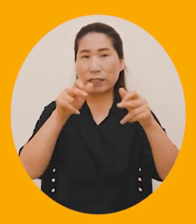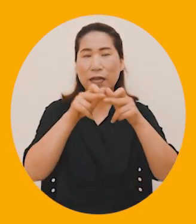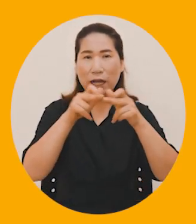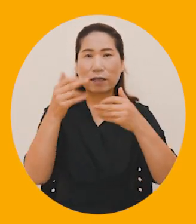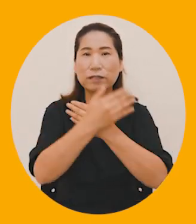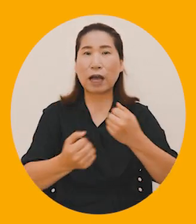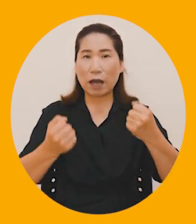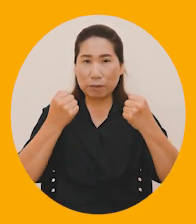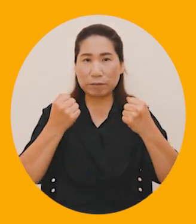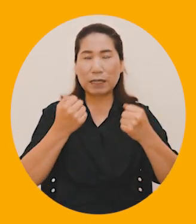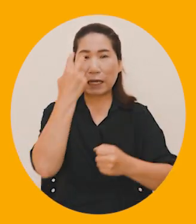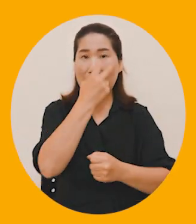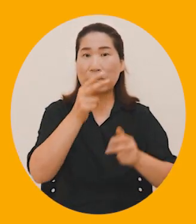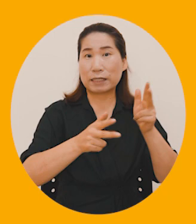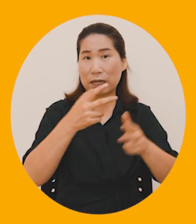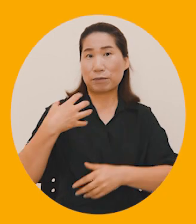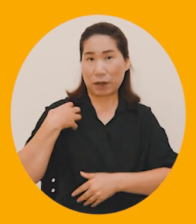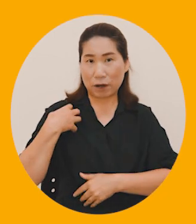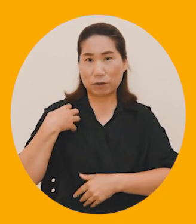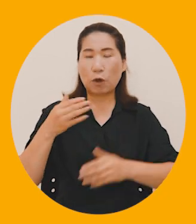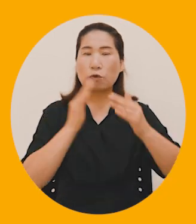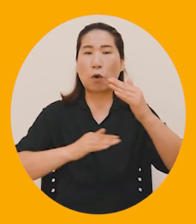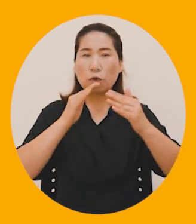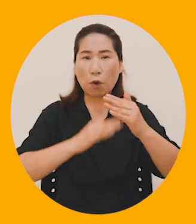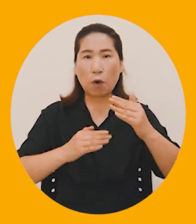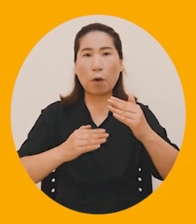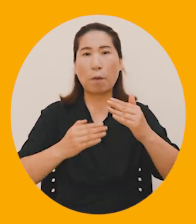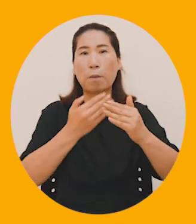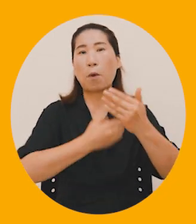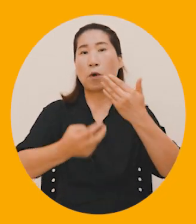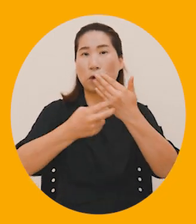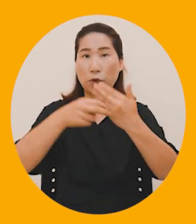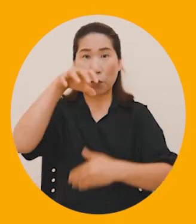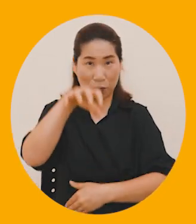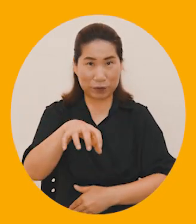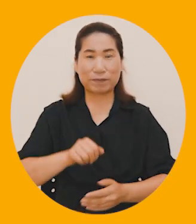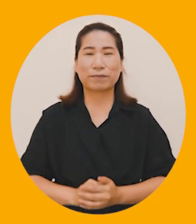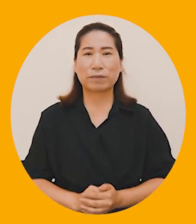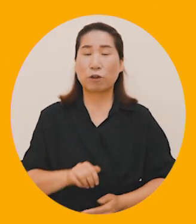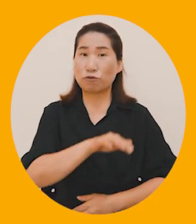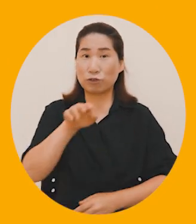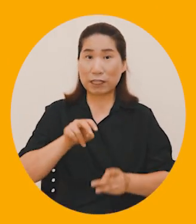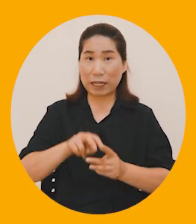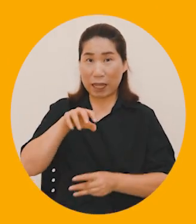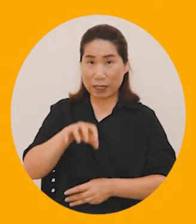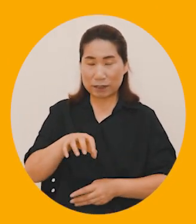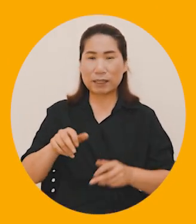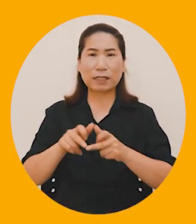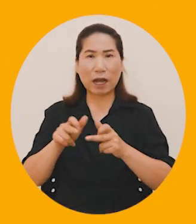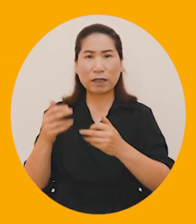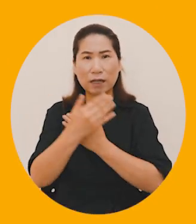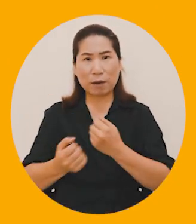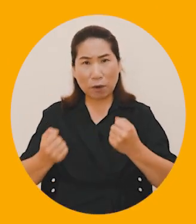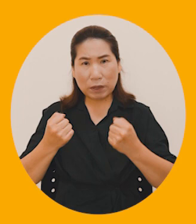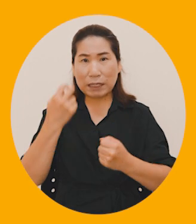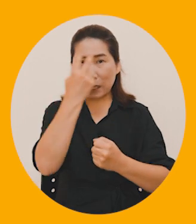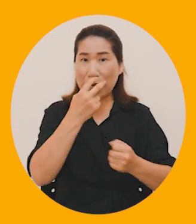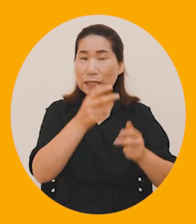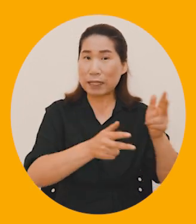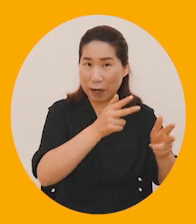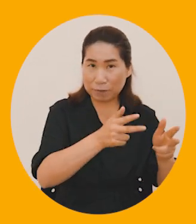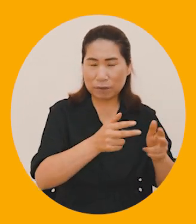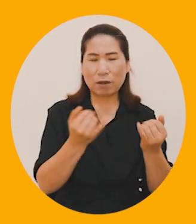장애인 건강보건관리 사업을 수행하는 공공보건의료기관입니다. 우리 센터는 장애인 건강보건관리